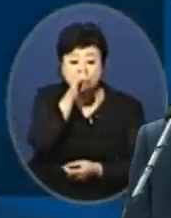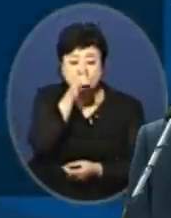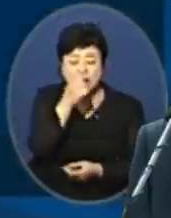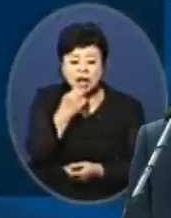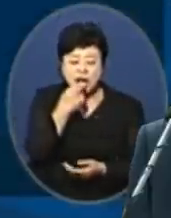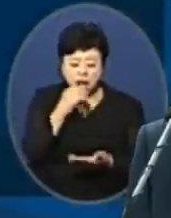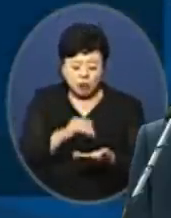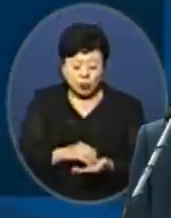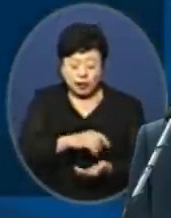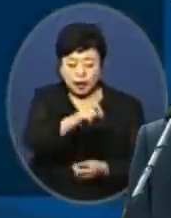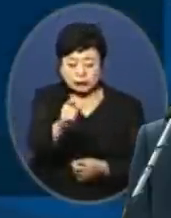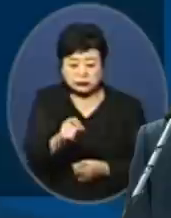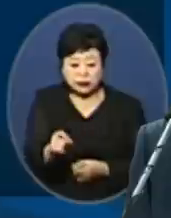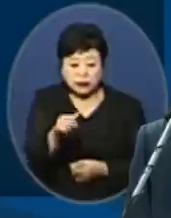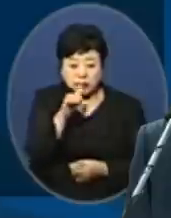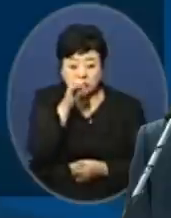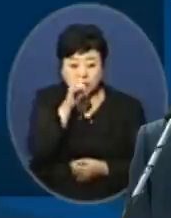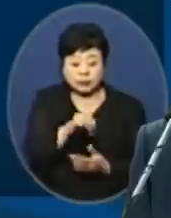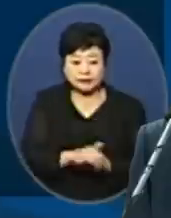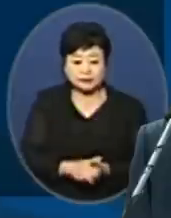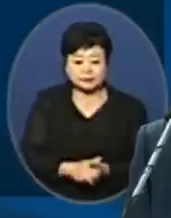돌에 새긴 것을 그